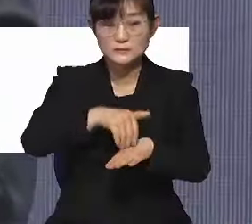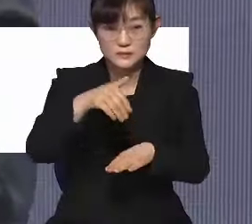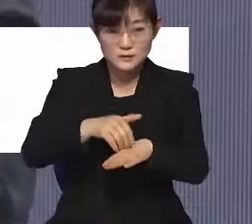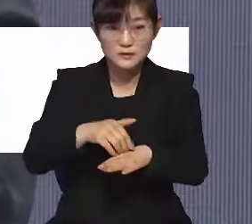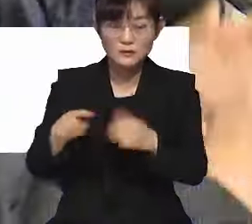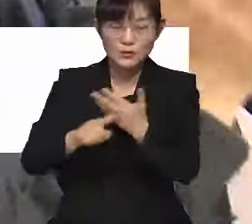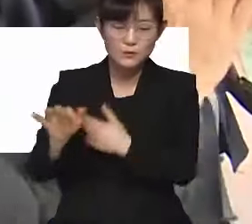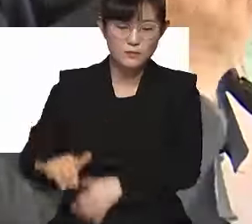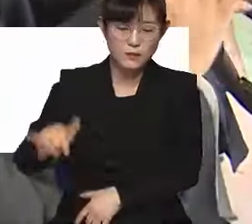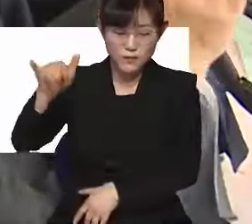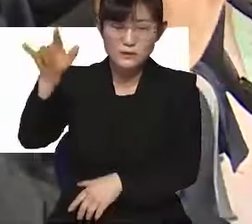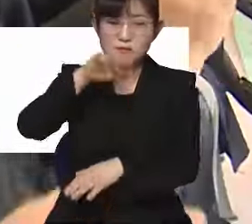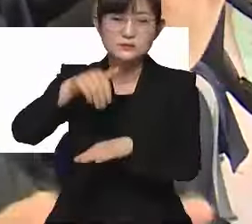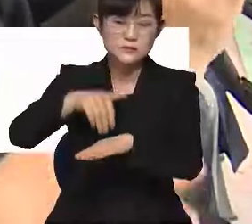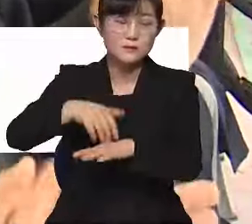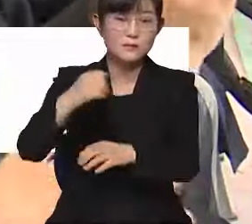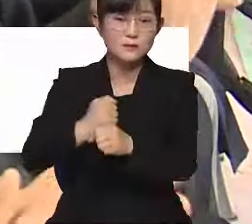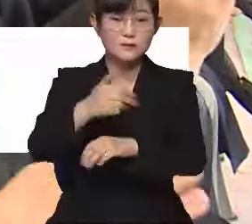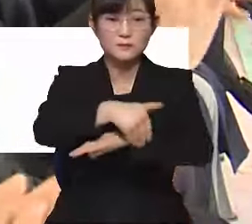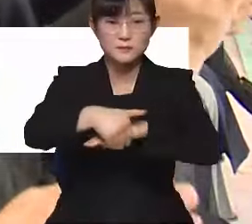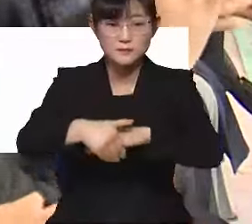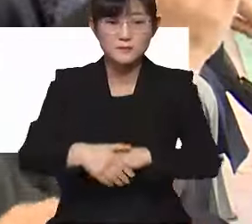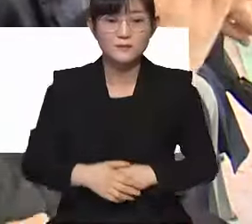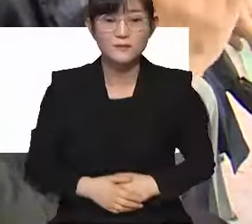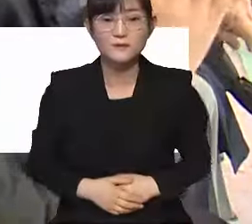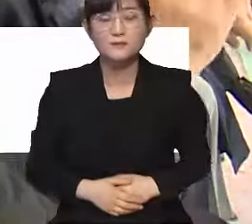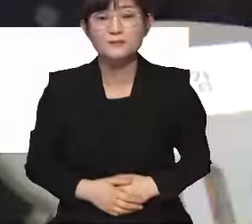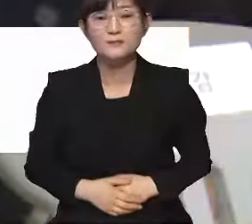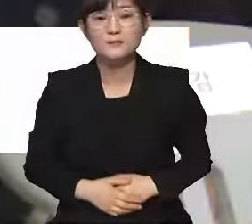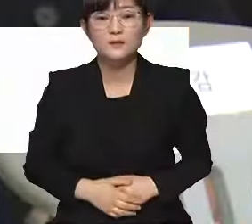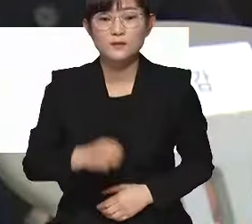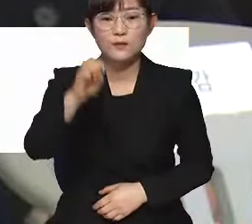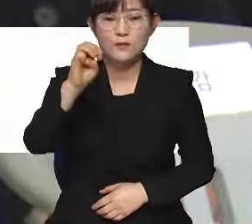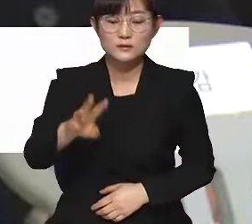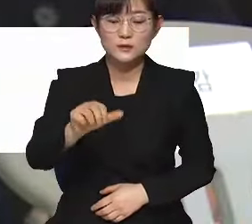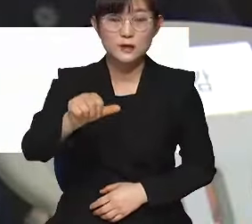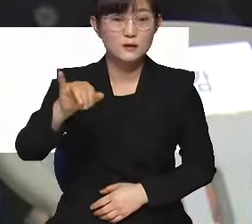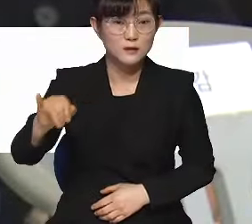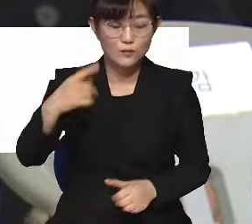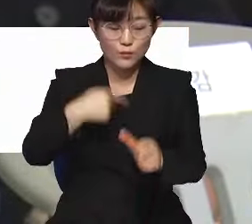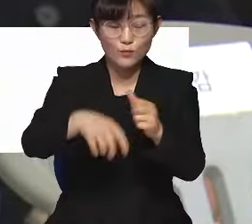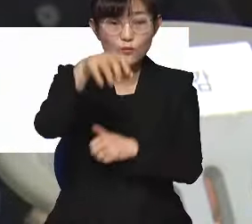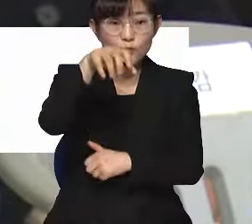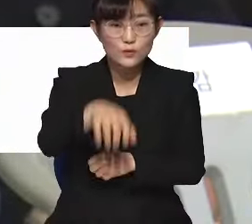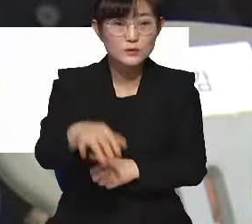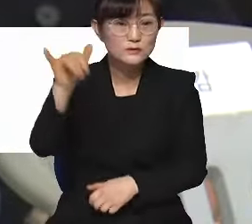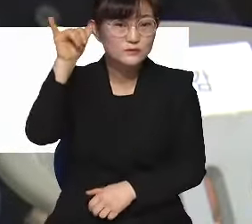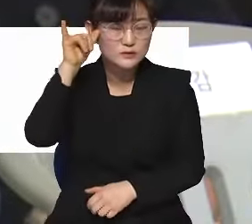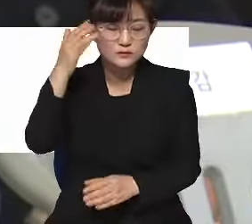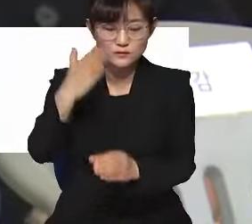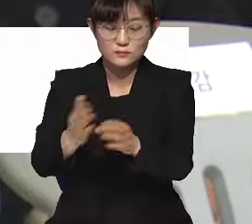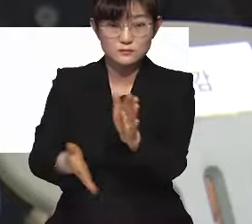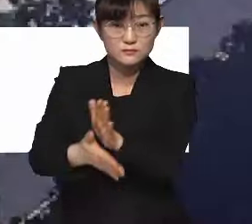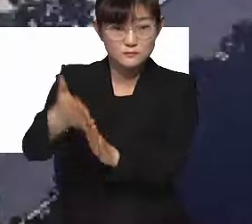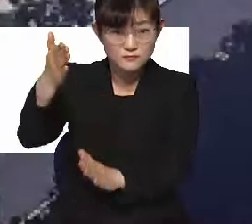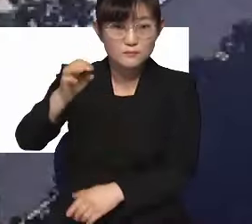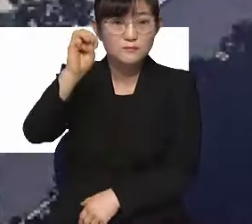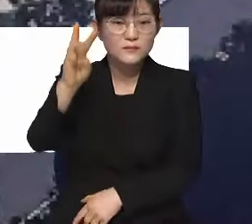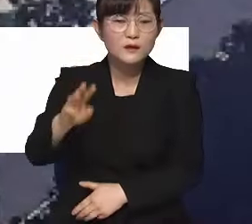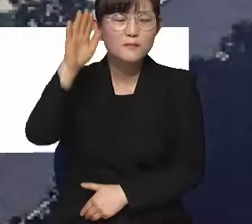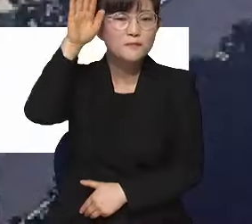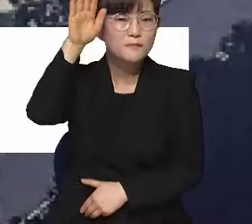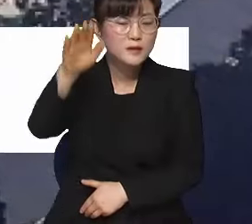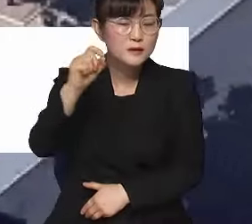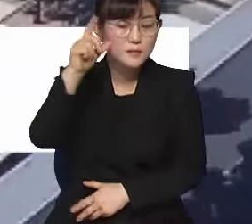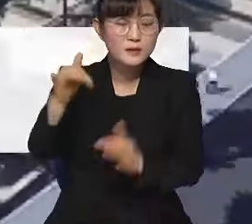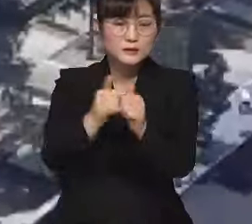드론 연습장 등이 들어설 예정입니다. 광주시 교육청은 광주 AI 교육원을 인공지능 중심 도시 광주의 미래